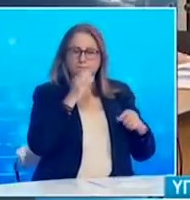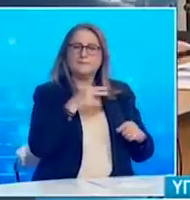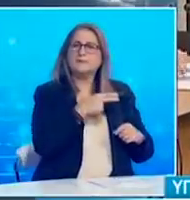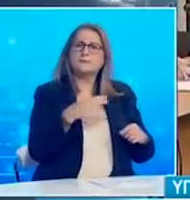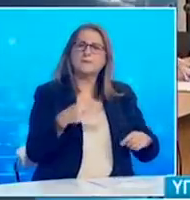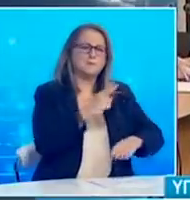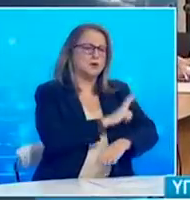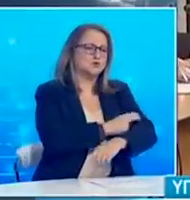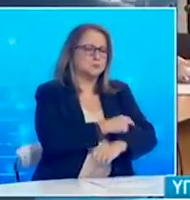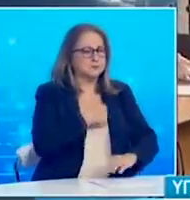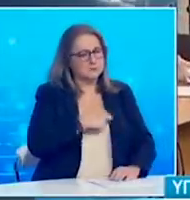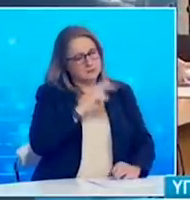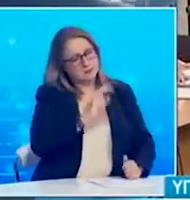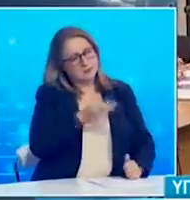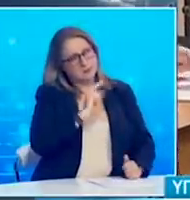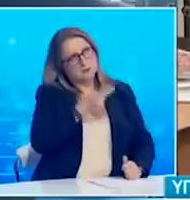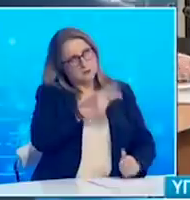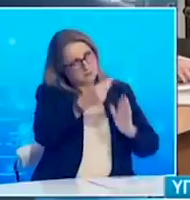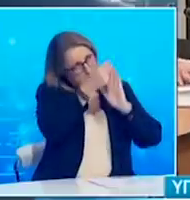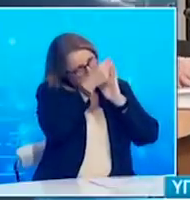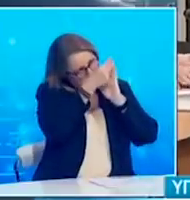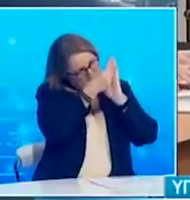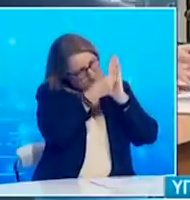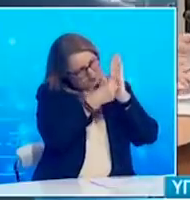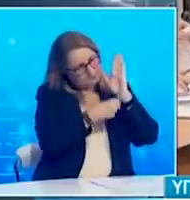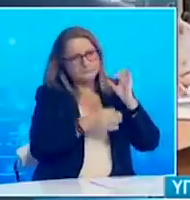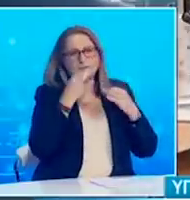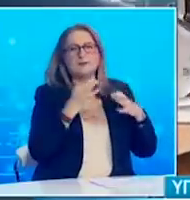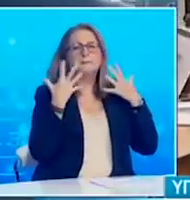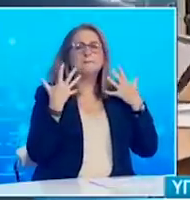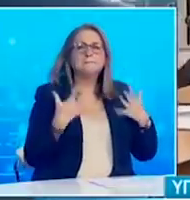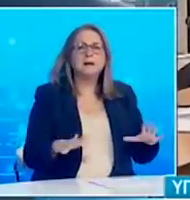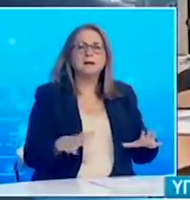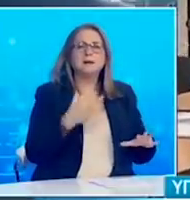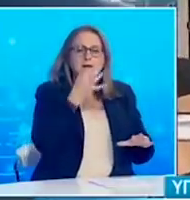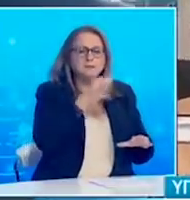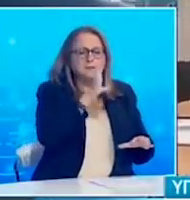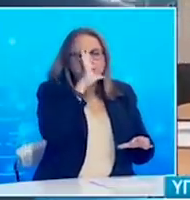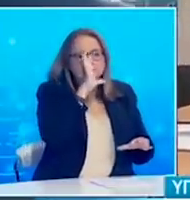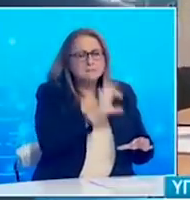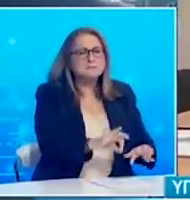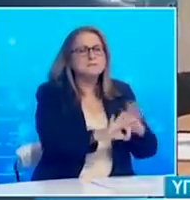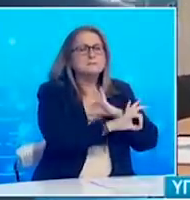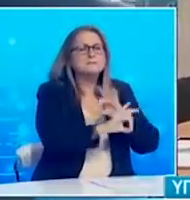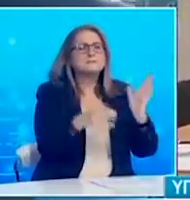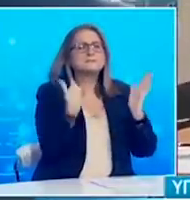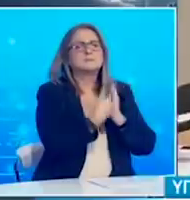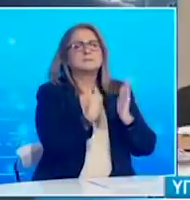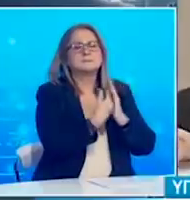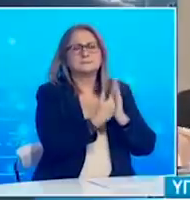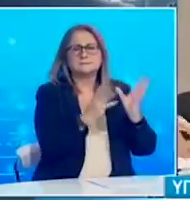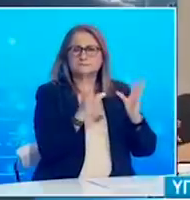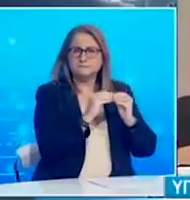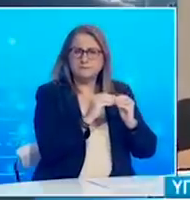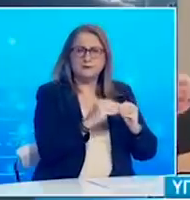έχουμε απαντήσει πάρα πολλές φορές σε τέτοιες ερωτήσεις. Η πραγματικότητα είναι αμήλικτη και στο πλαίσιο